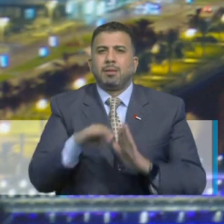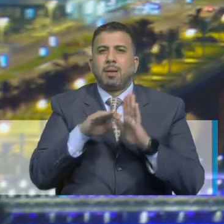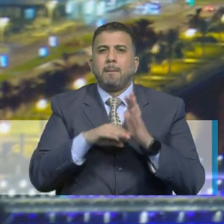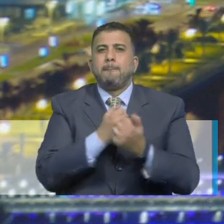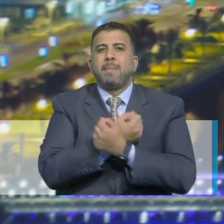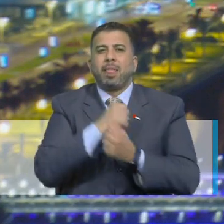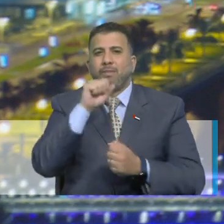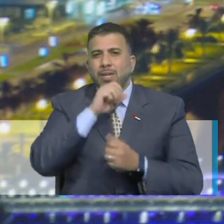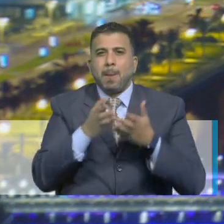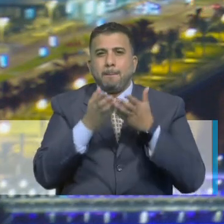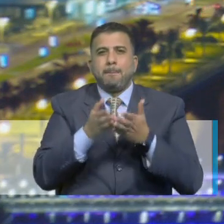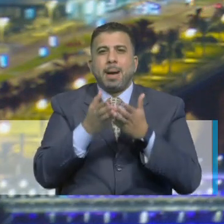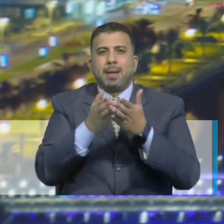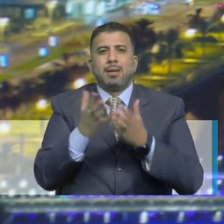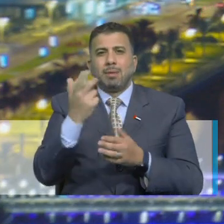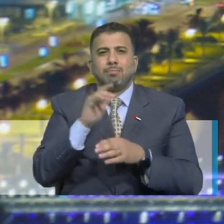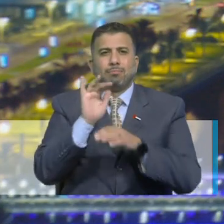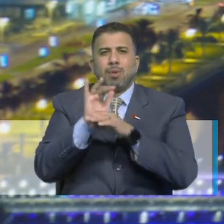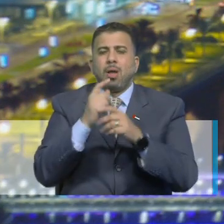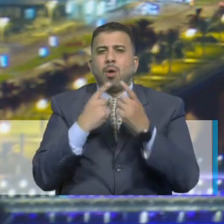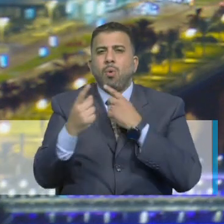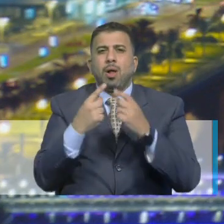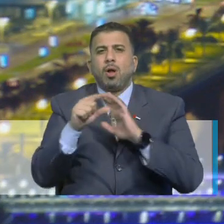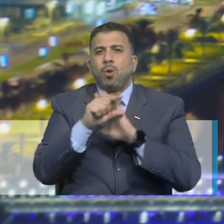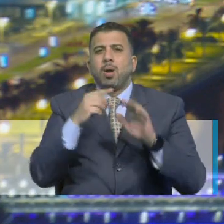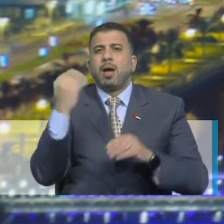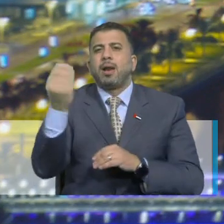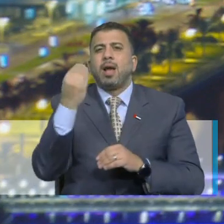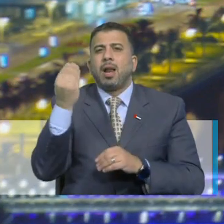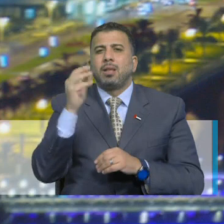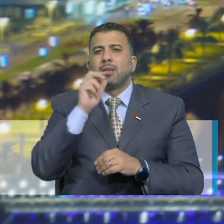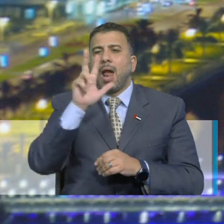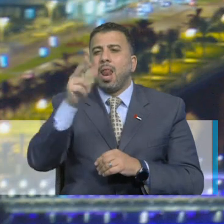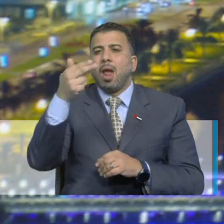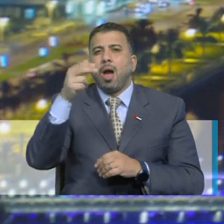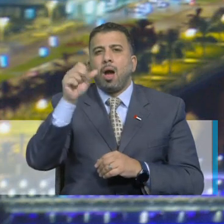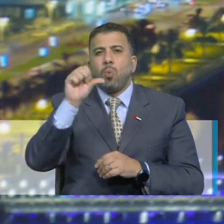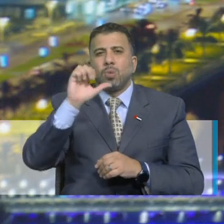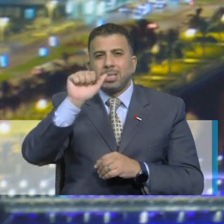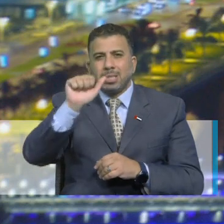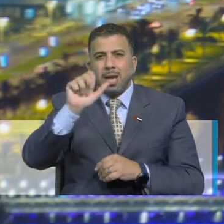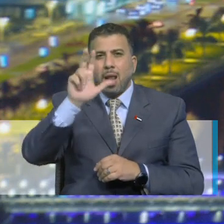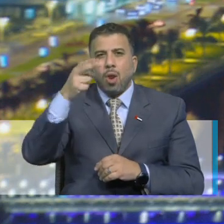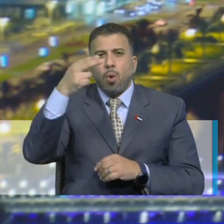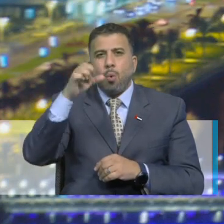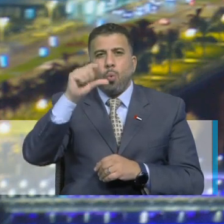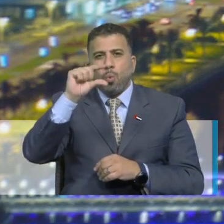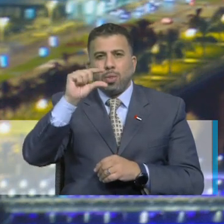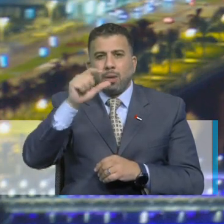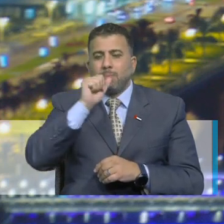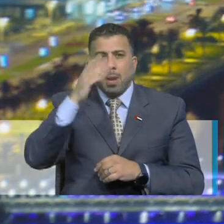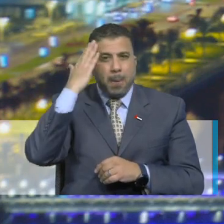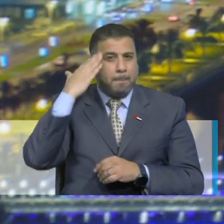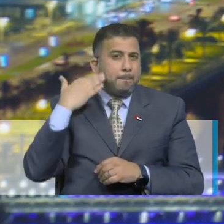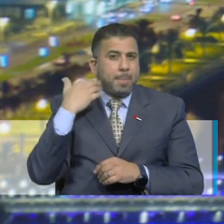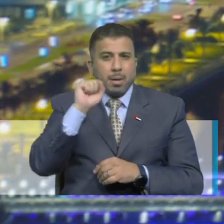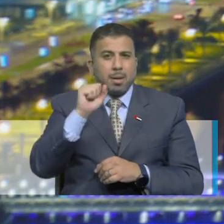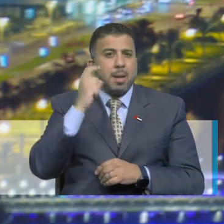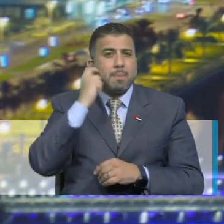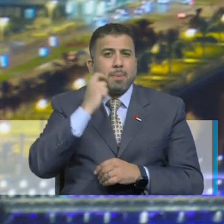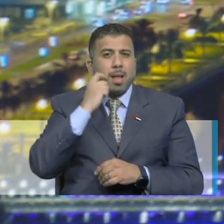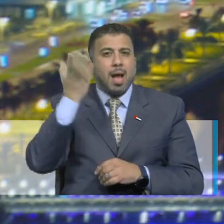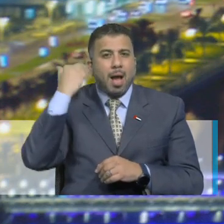نظم متحف الشارقة البحري جلستين حواريتين بعنوان رحلة الغوص العود ودور المرأة الإماراتية